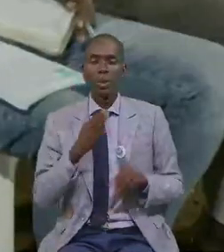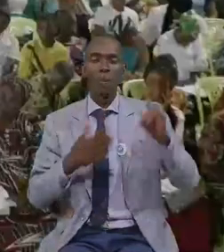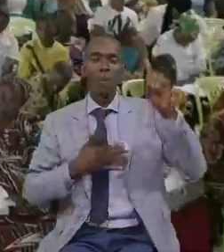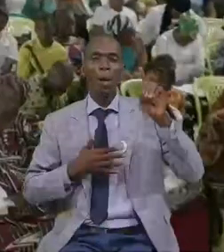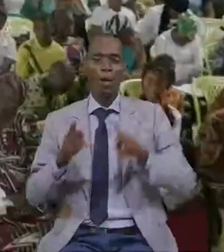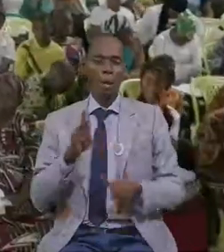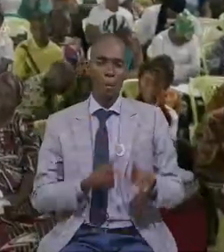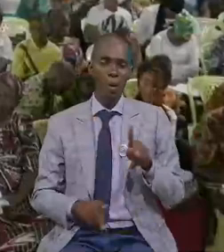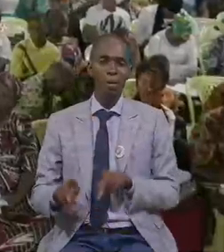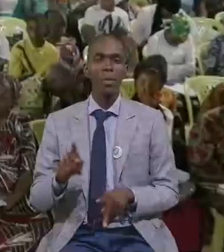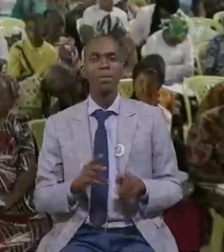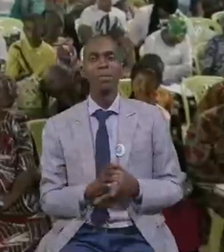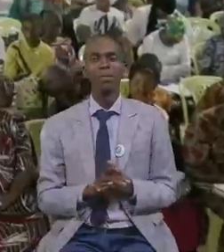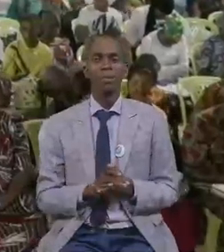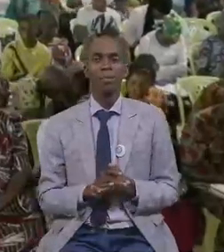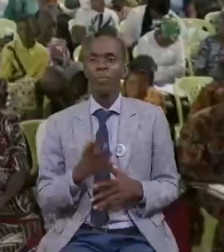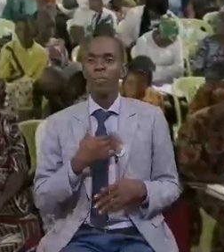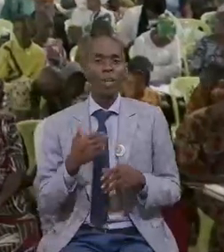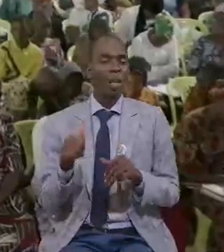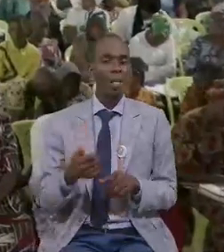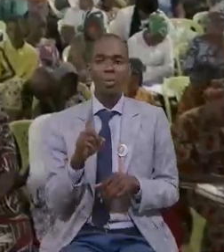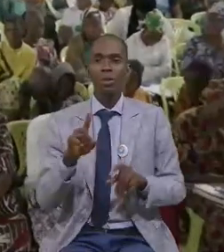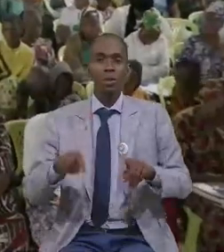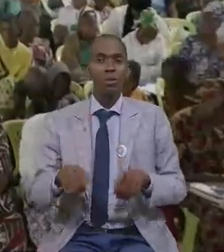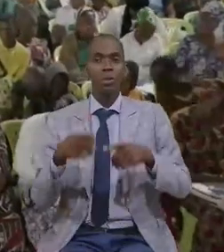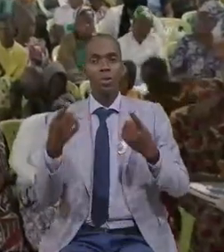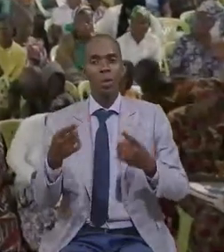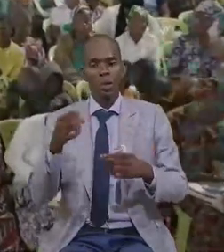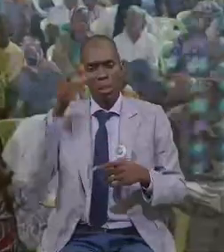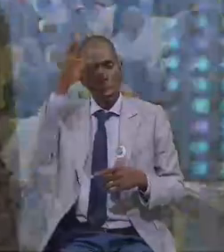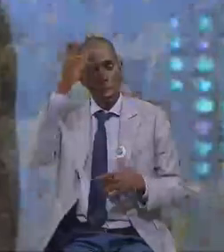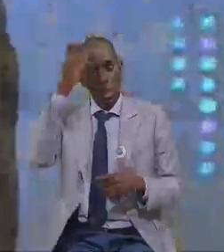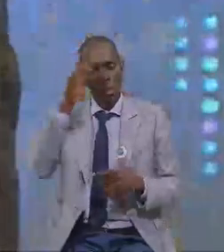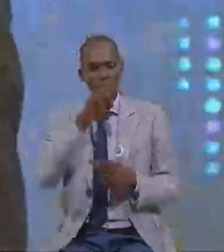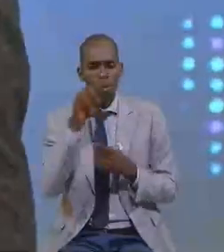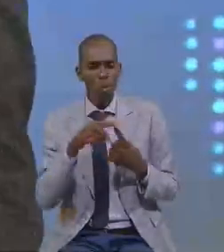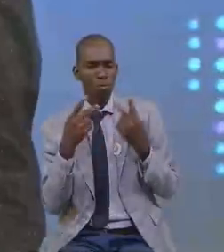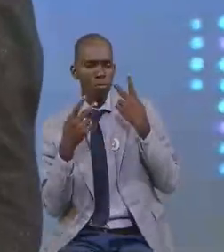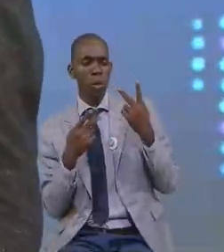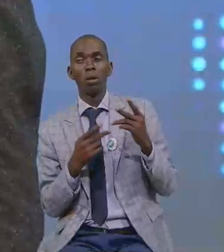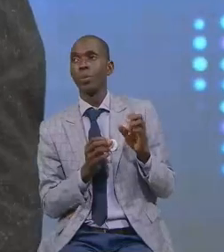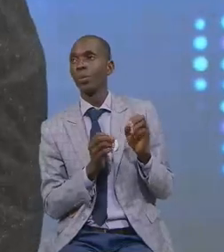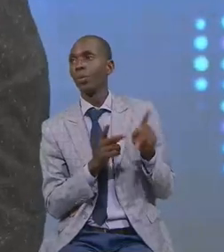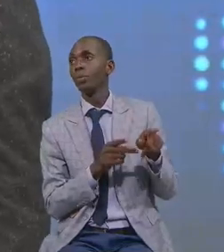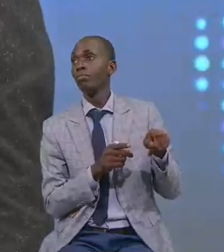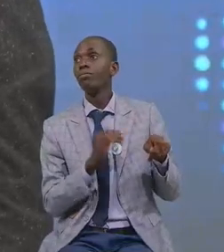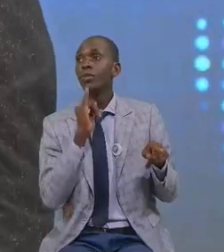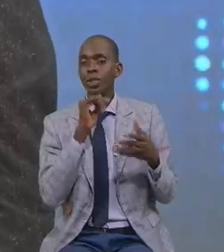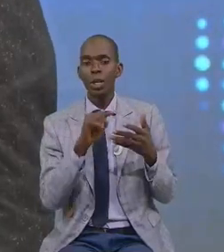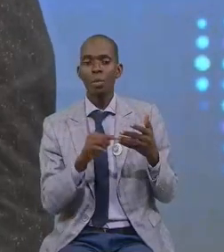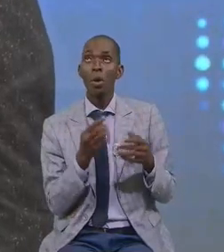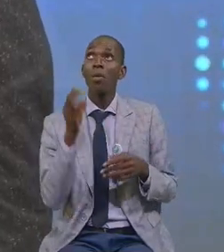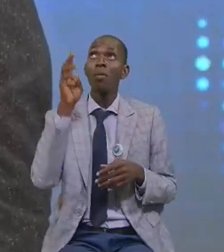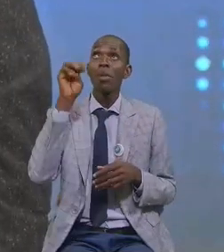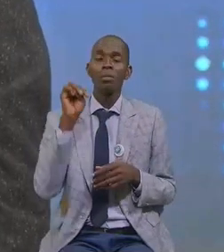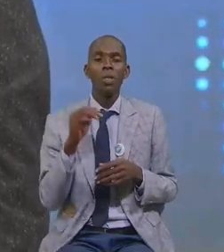Ils seront mon peuple. Et partout où tu vas, quand Satan te voit, il va dire, c'est l'un